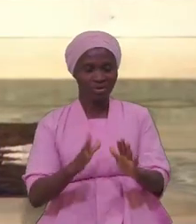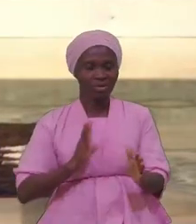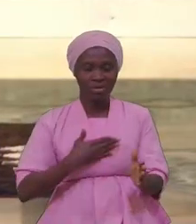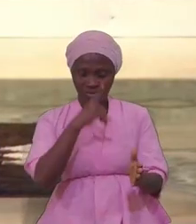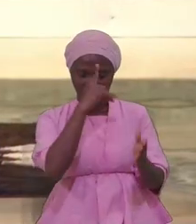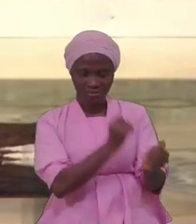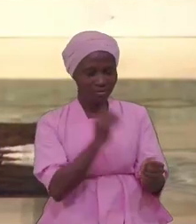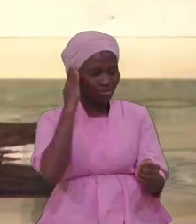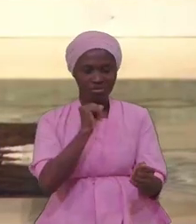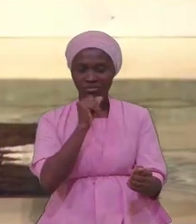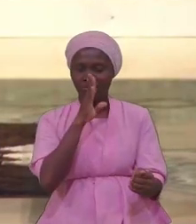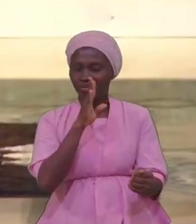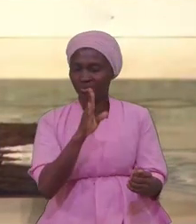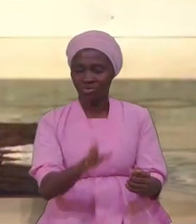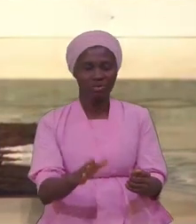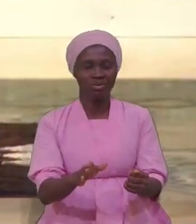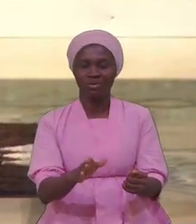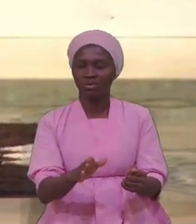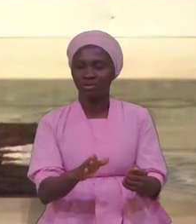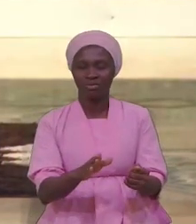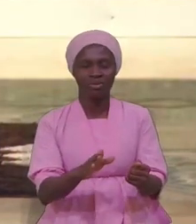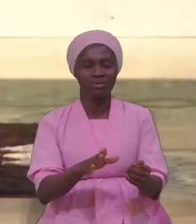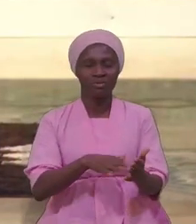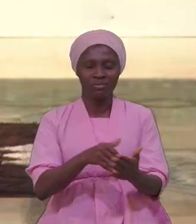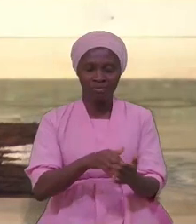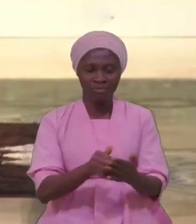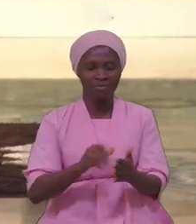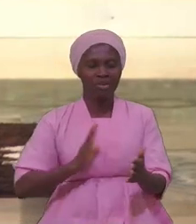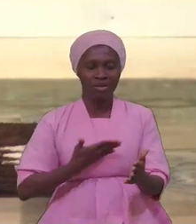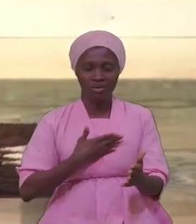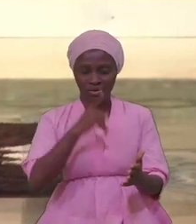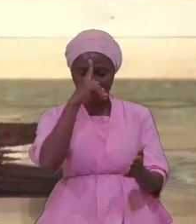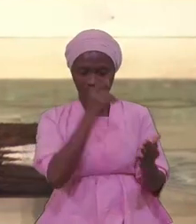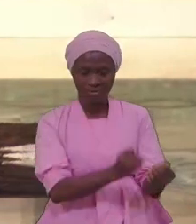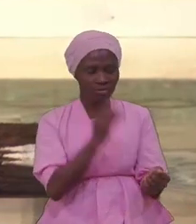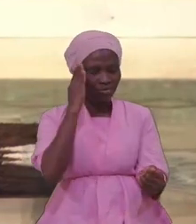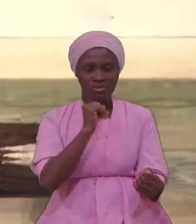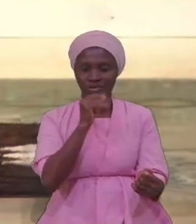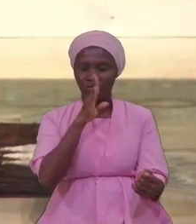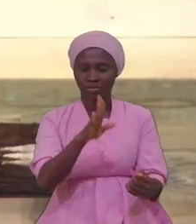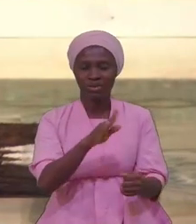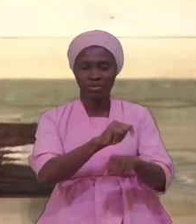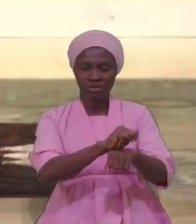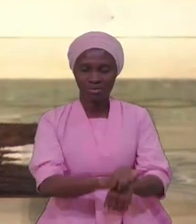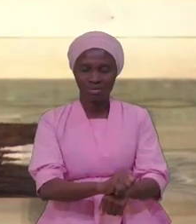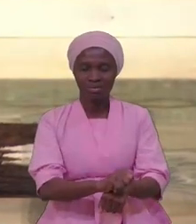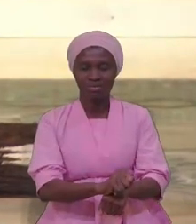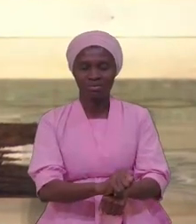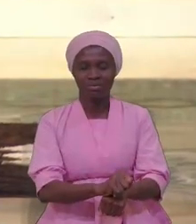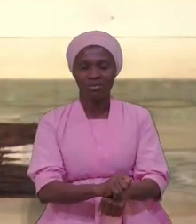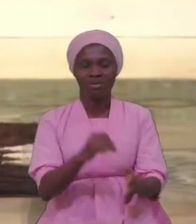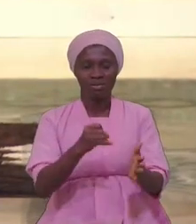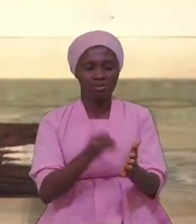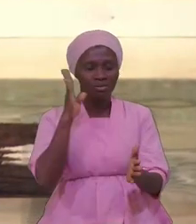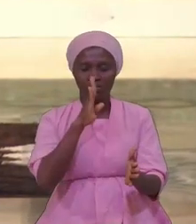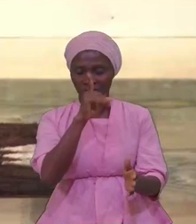ne soit pas superficielle, qu'elle ne soit pas traditionnelle, qu'elle ne soit pas théorique, mais la foi